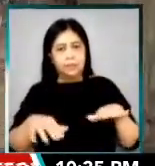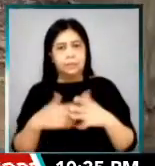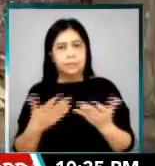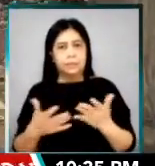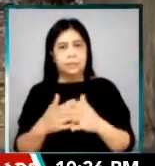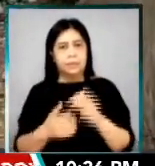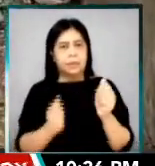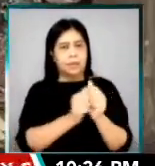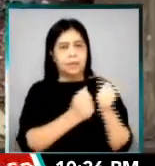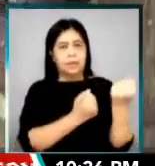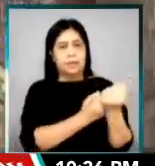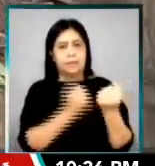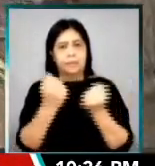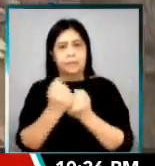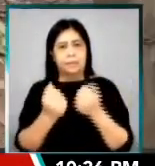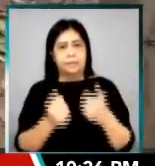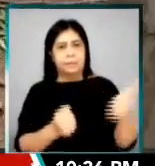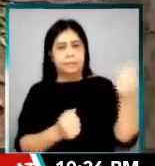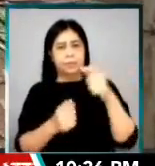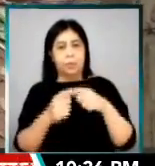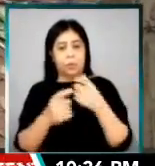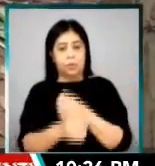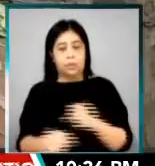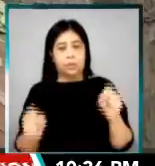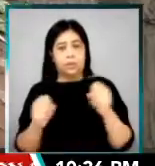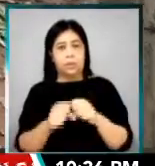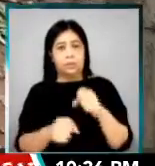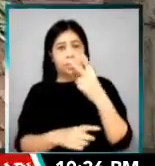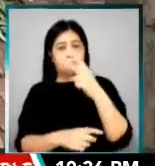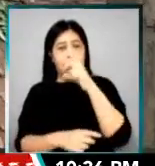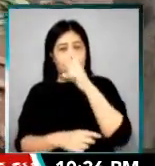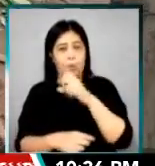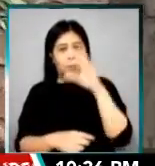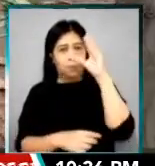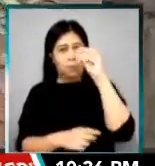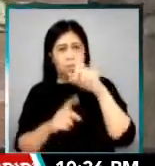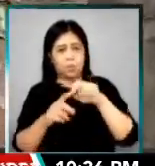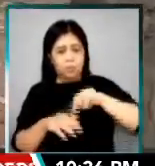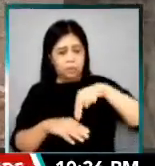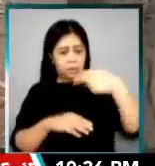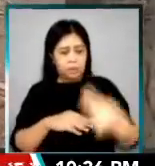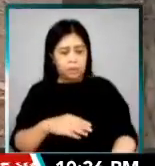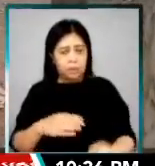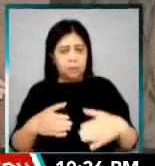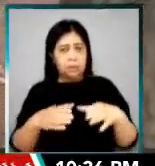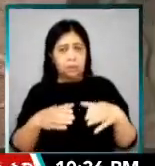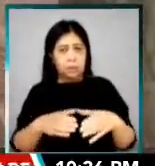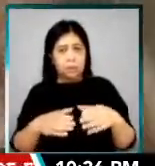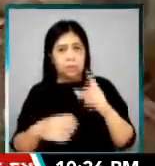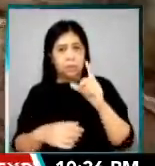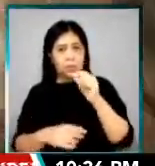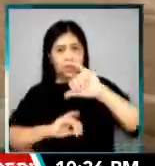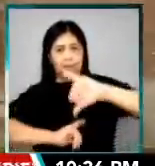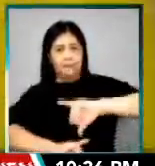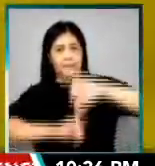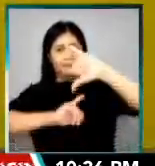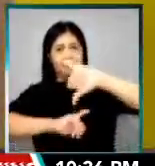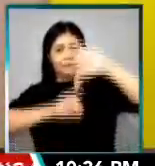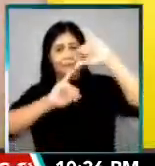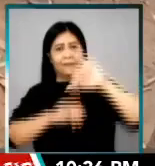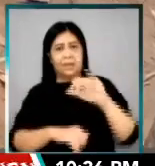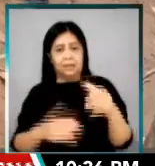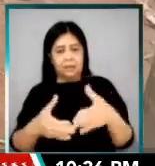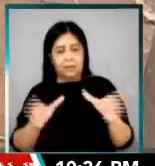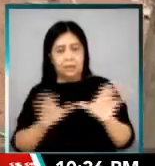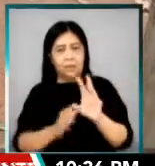Nagtulong-tulong ang mga otoridad para masagip ang 2 taong gulang na lalaking nahulog sa may 20 talampakang lalim na balon sa Mariveles,